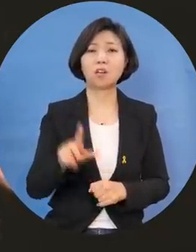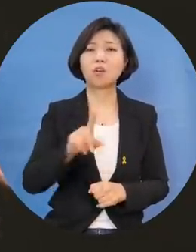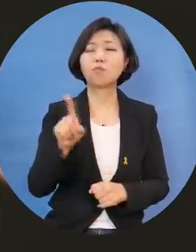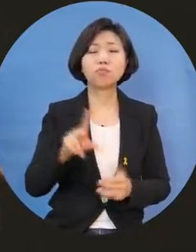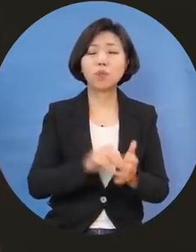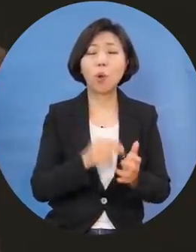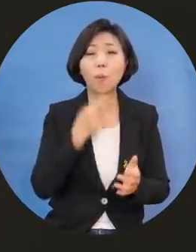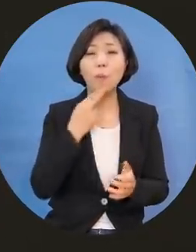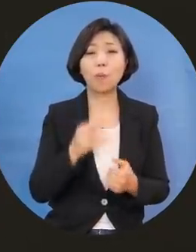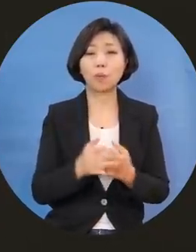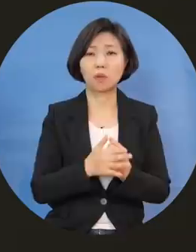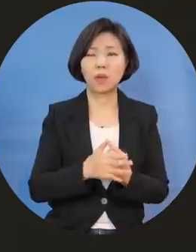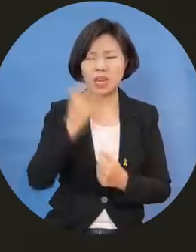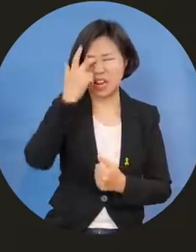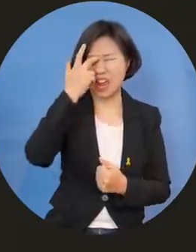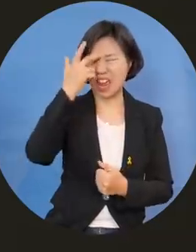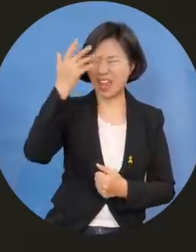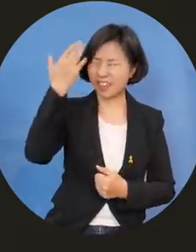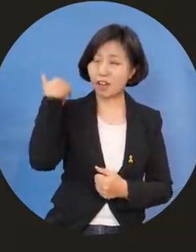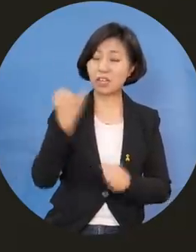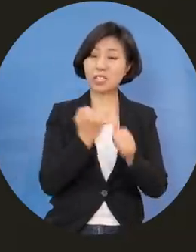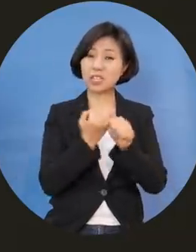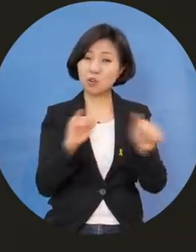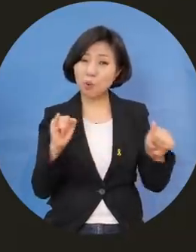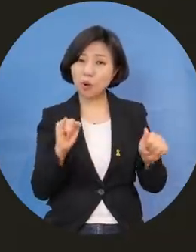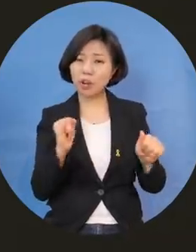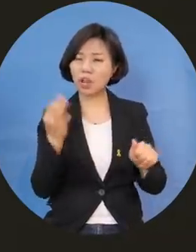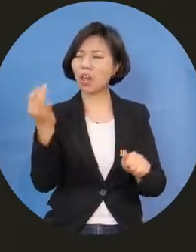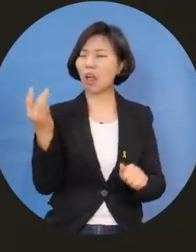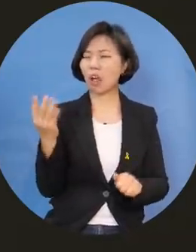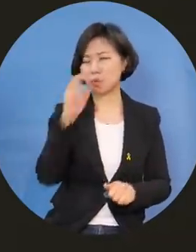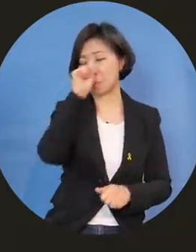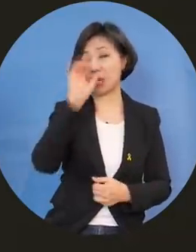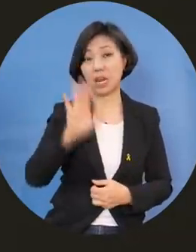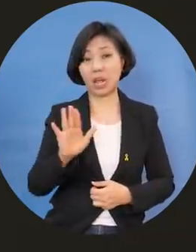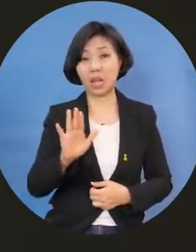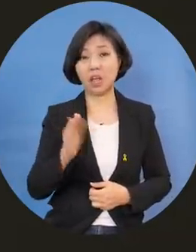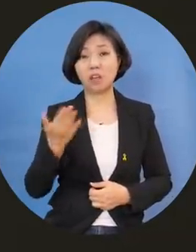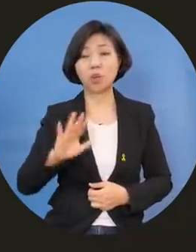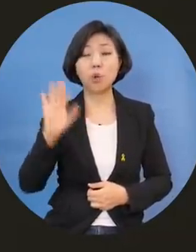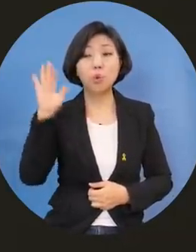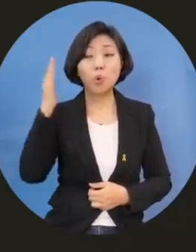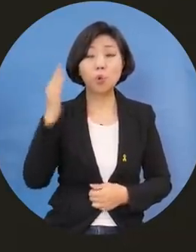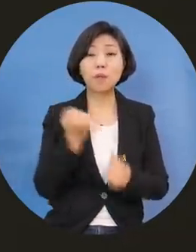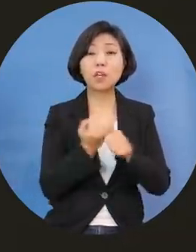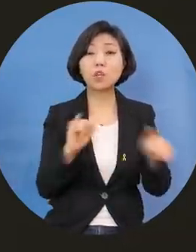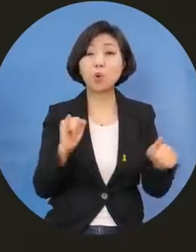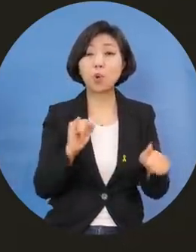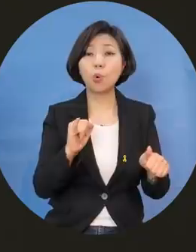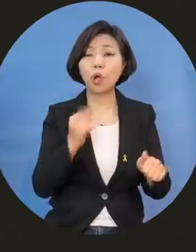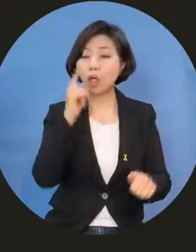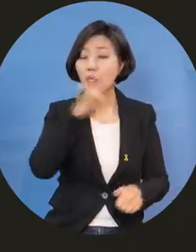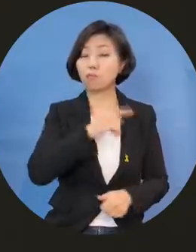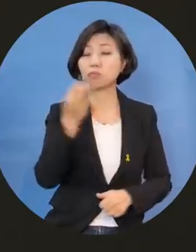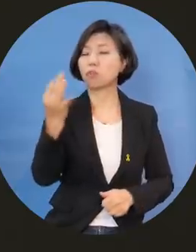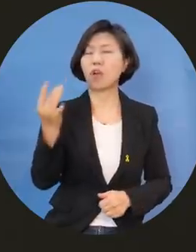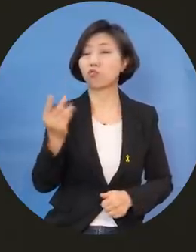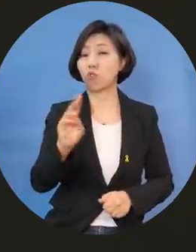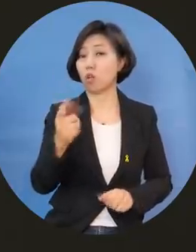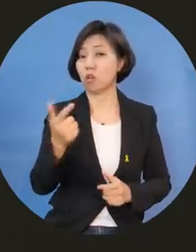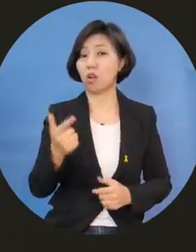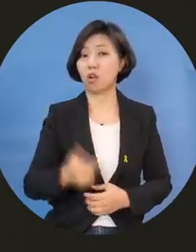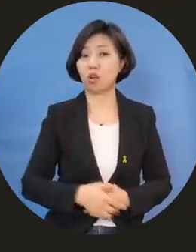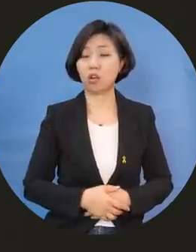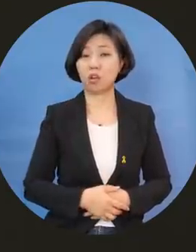때문에, 옛날에는 이혼이라는 것은 굉장히 안 좋은 사주에 속하지만은 지금은 이혼이라는 게 안